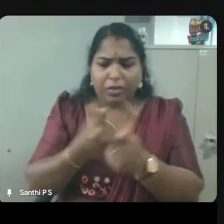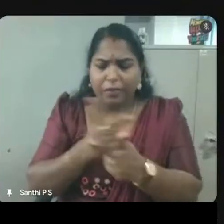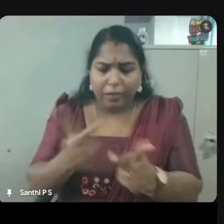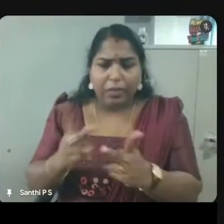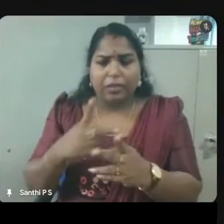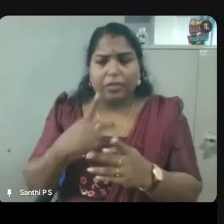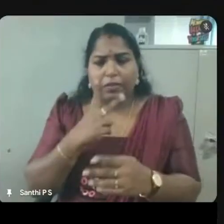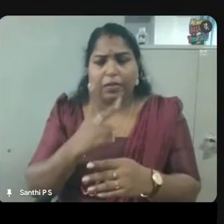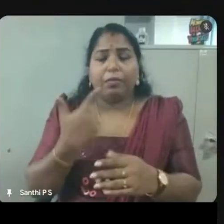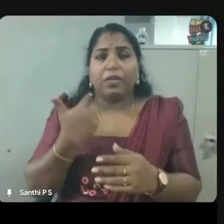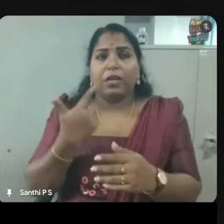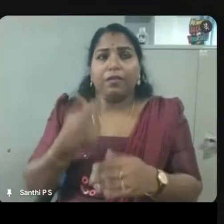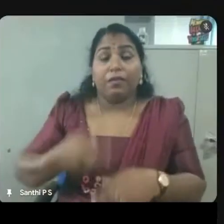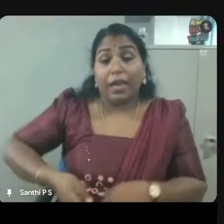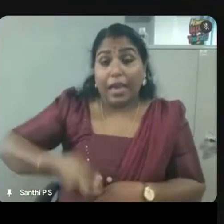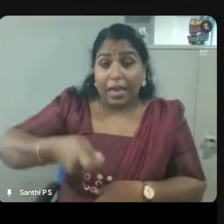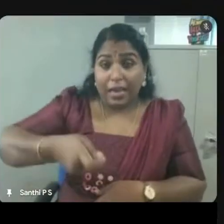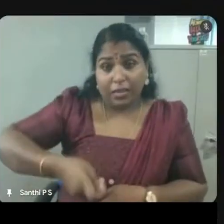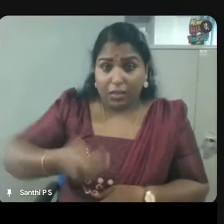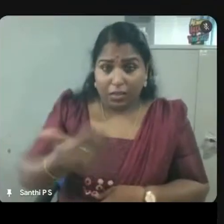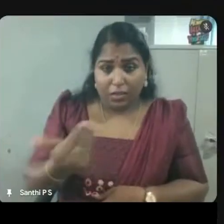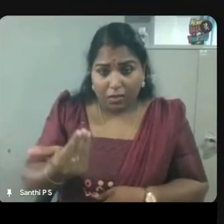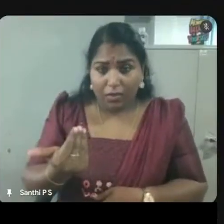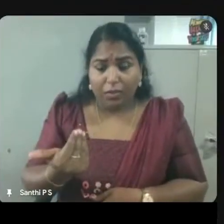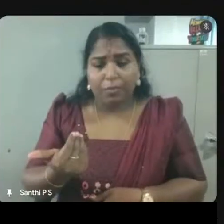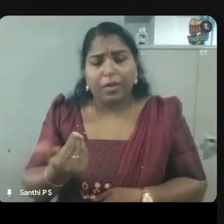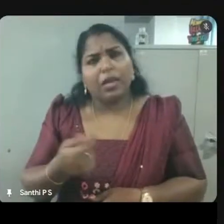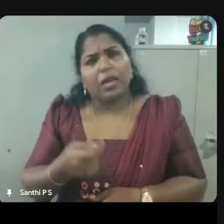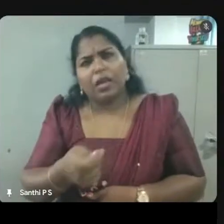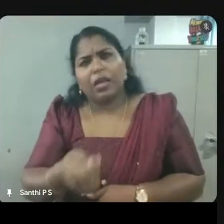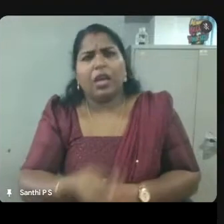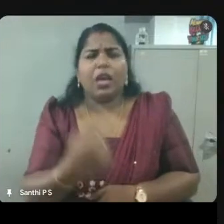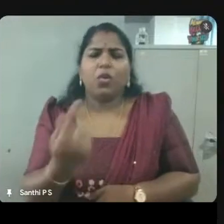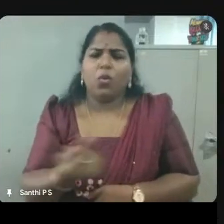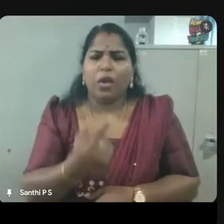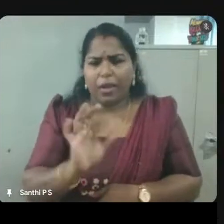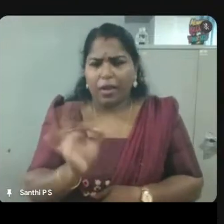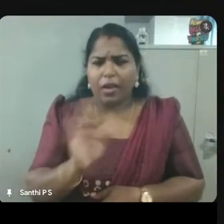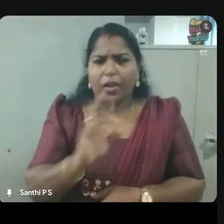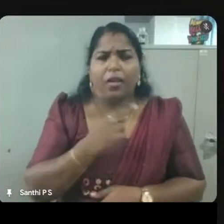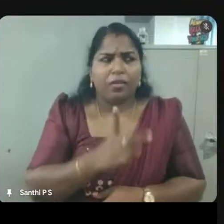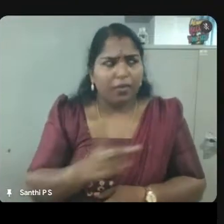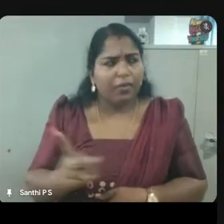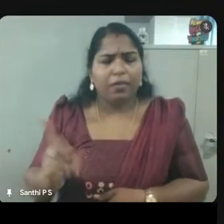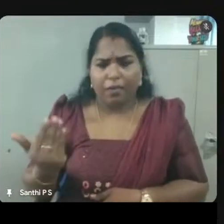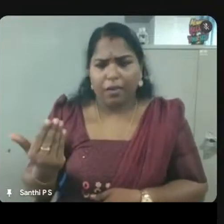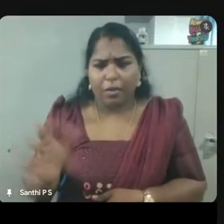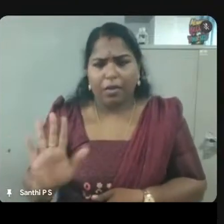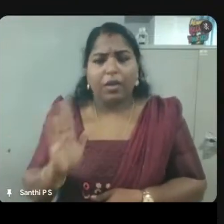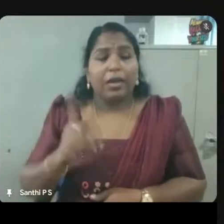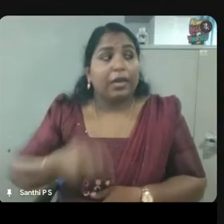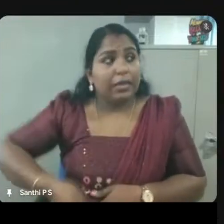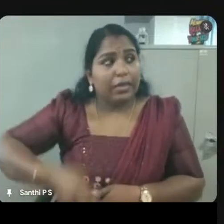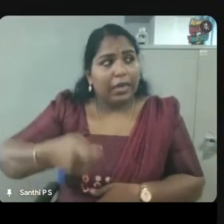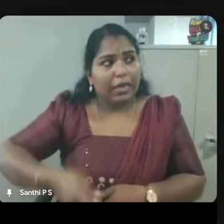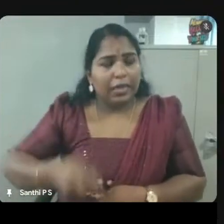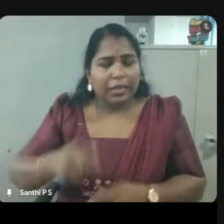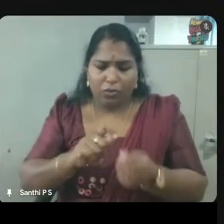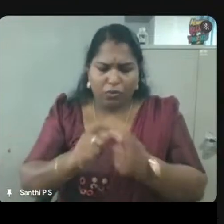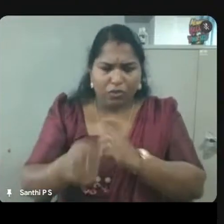ഇപ്പൊ കെയിൻസ് മാത്രമല്ലാതെ ഇപ്പൊ വൈറ്റ് കെയിനിൽ തന്നെ എത്രമാത്രം മോഡിഫിക്കേഷൻസ് ഉള്ള കെയിൻസ് ഉണ്ട്. അപ്പൊ അത്